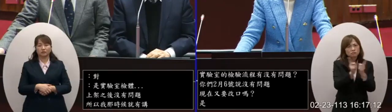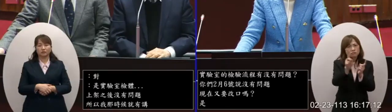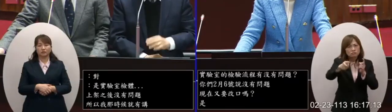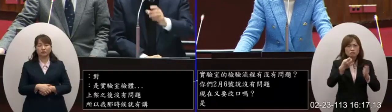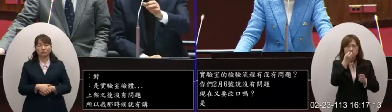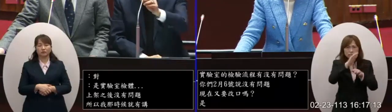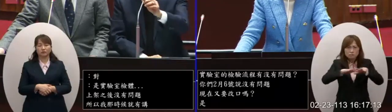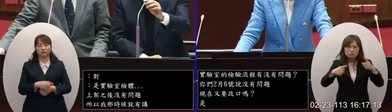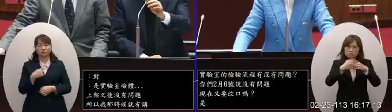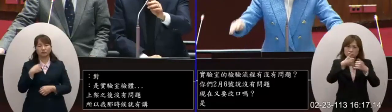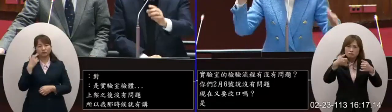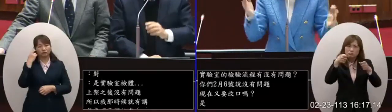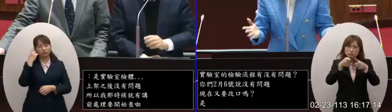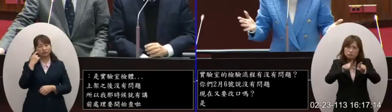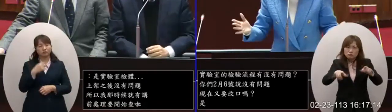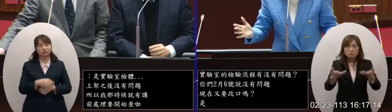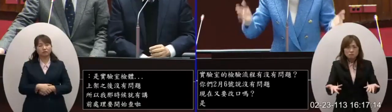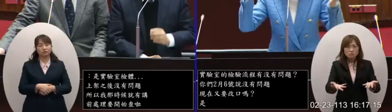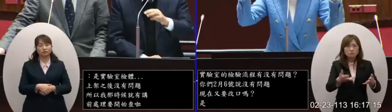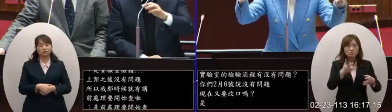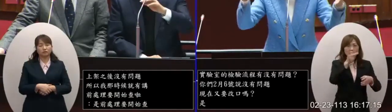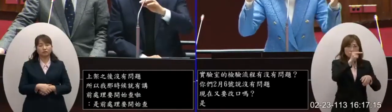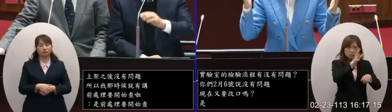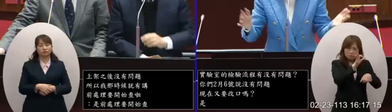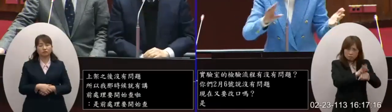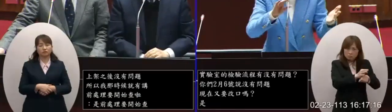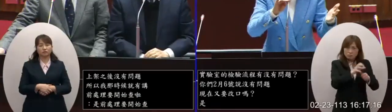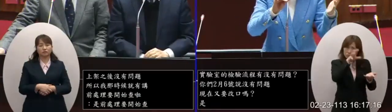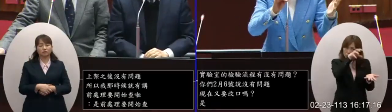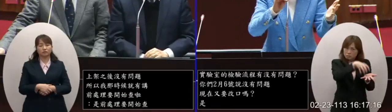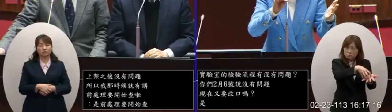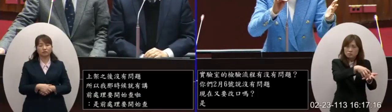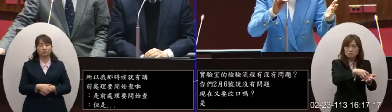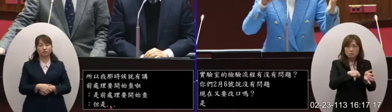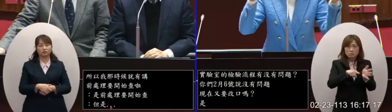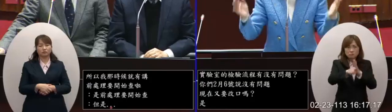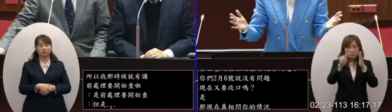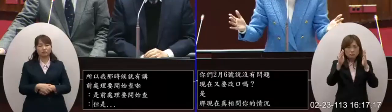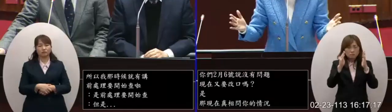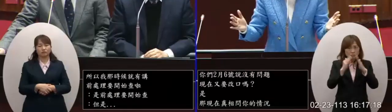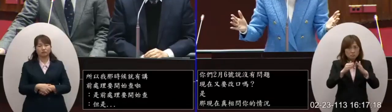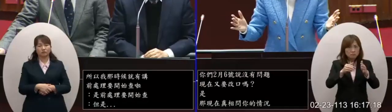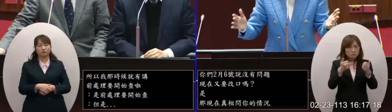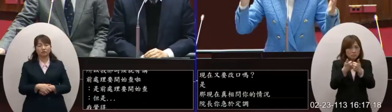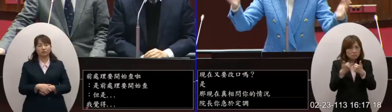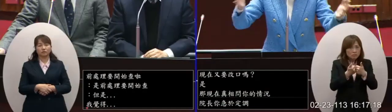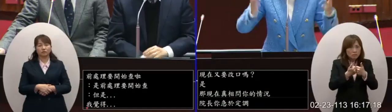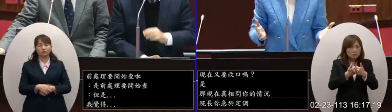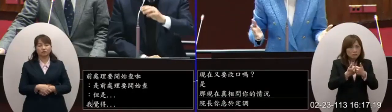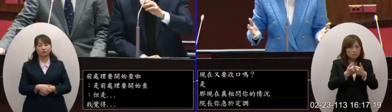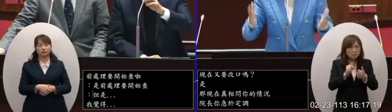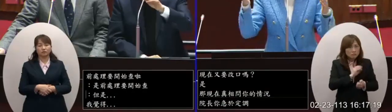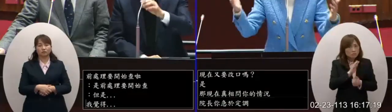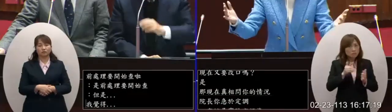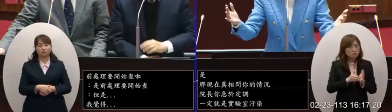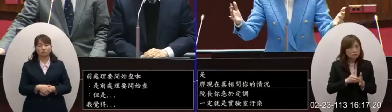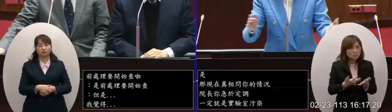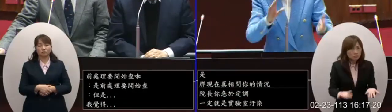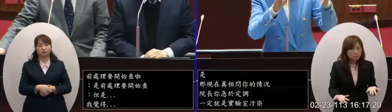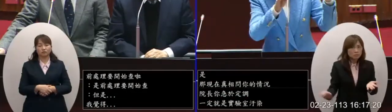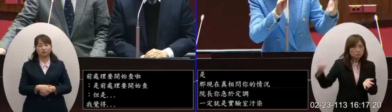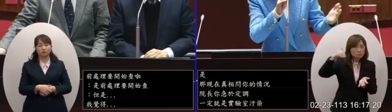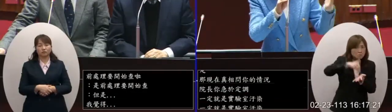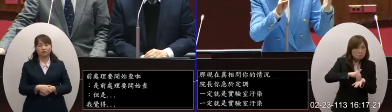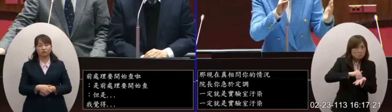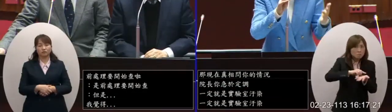平吗？公平吗？科学的证据，专家学者会议开完了吗？还没开完。结论出来了吗？还没